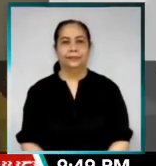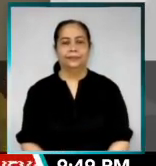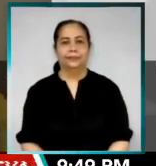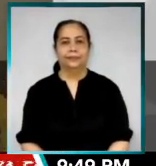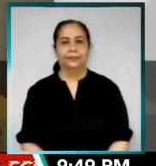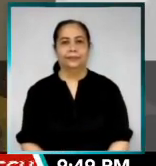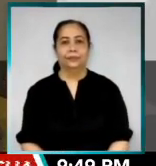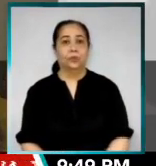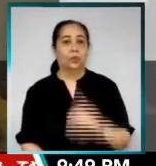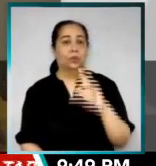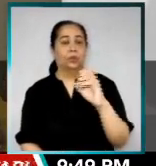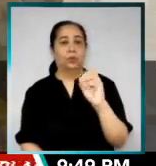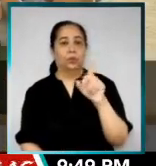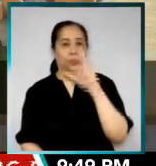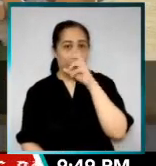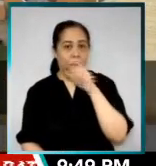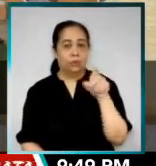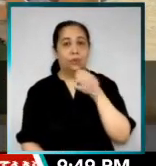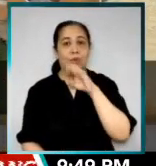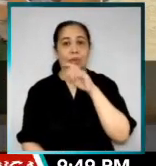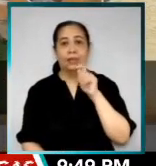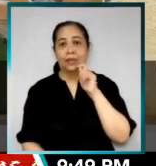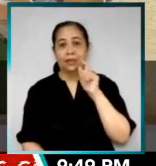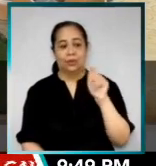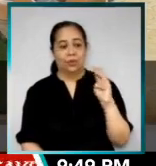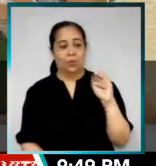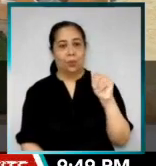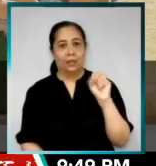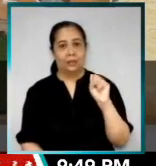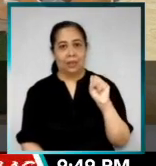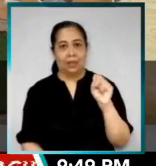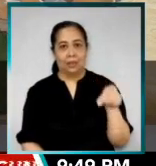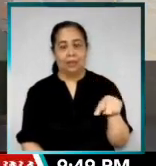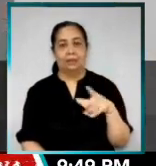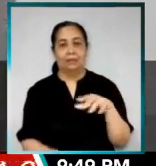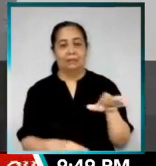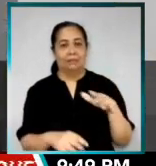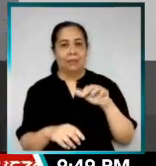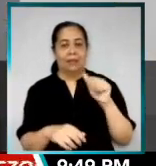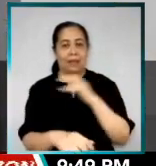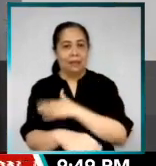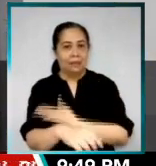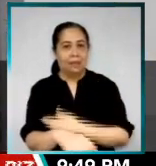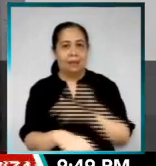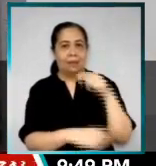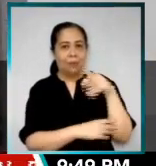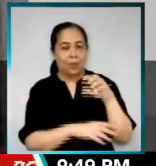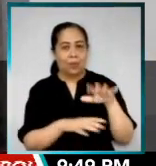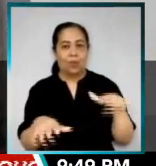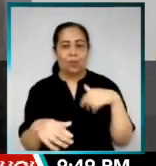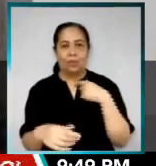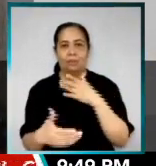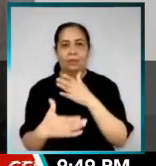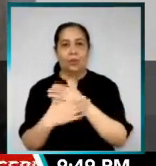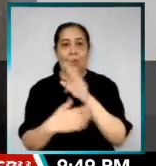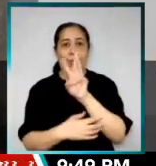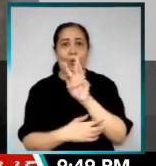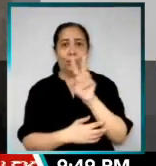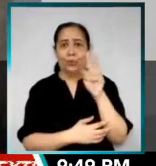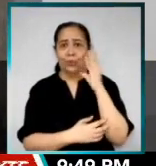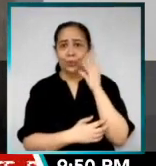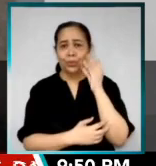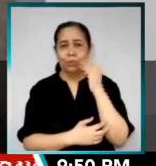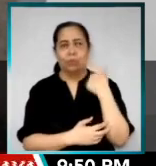101 years old na si Lola Tomasa Amuraw o Nanay Po kung tawagin ng kanyang mga anak at apo. Naabutan pa niya ang World War II. Nasa bundok